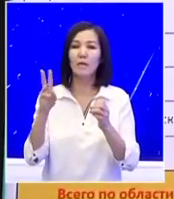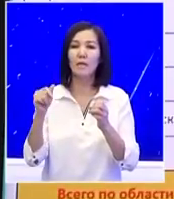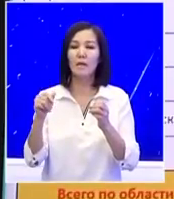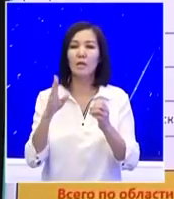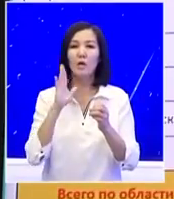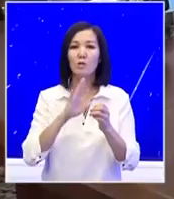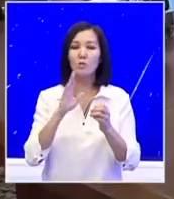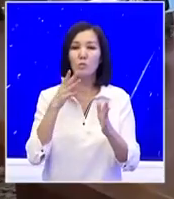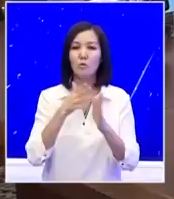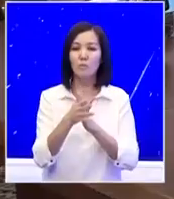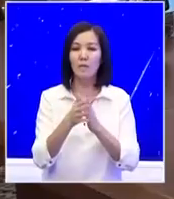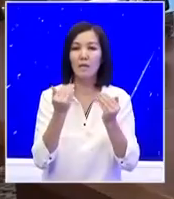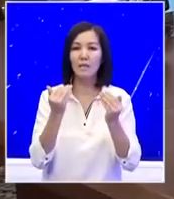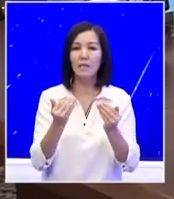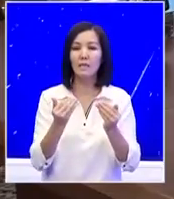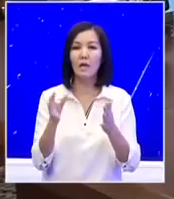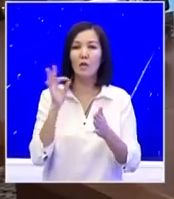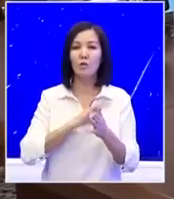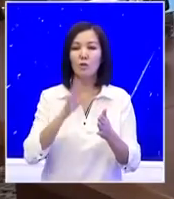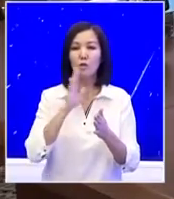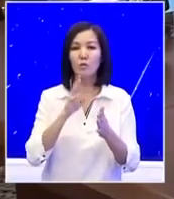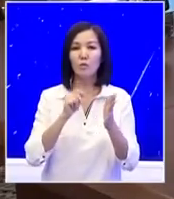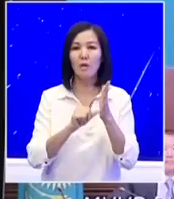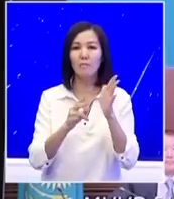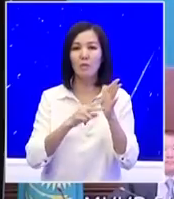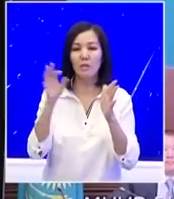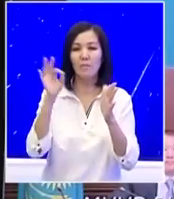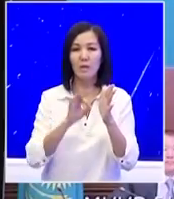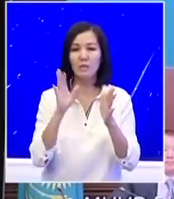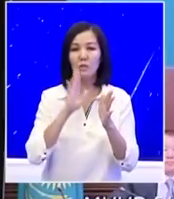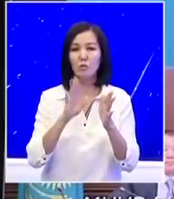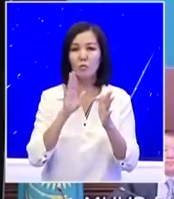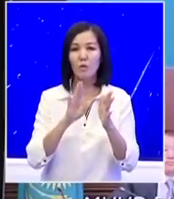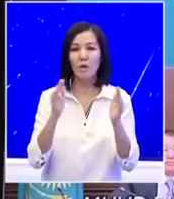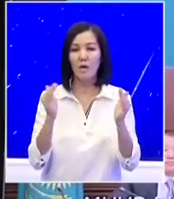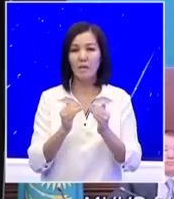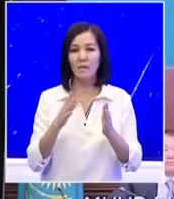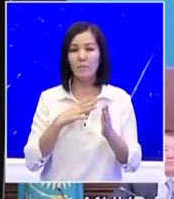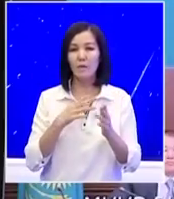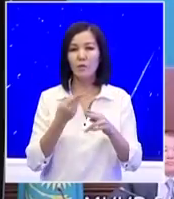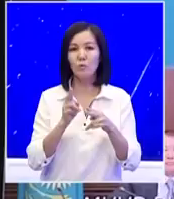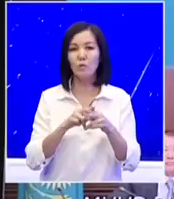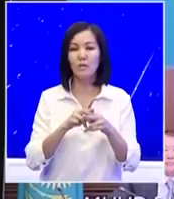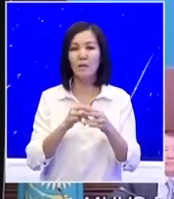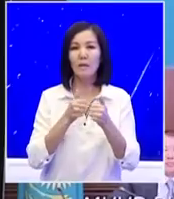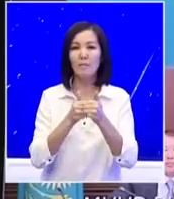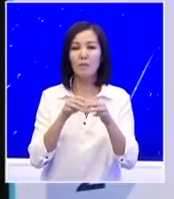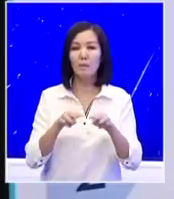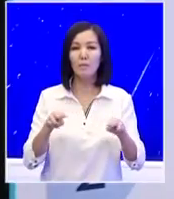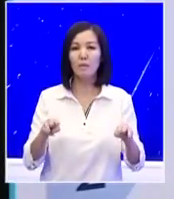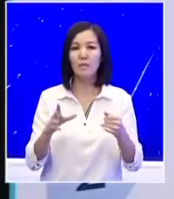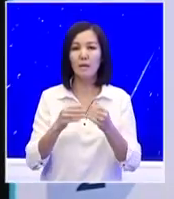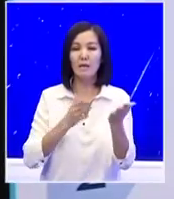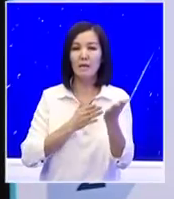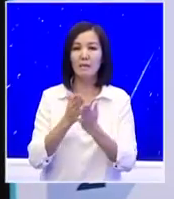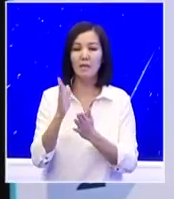су жұмсалыпты. Бұл елдегі тұтынатын судың 67%, ал су болса азайып барады. Сондықтан премьер-министр аграрлық салада